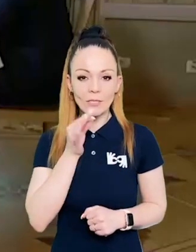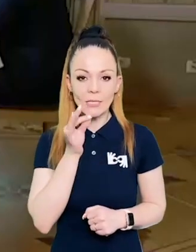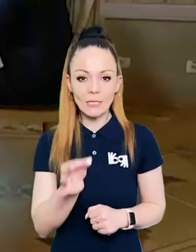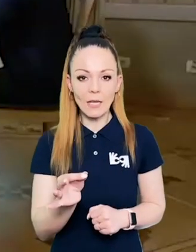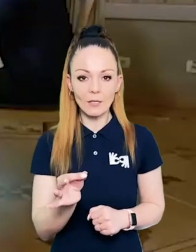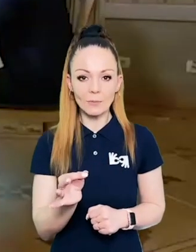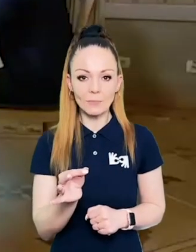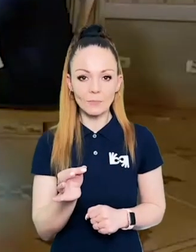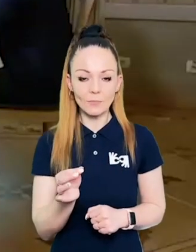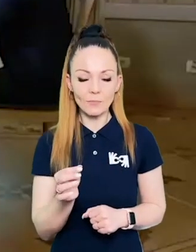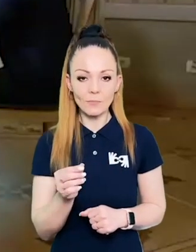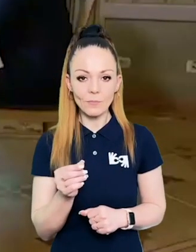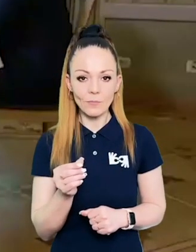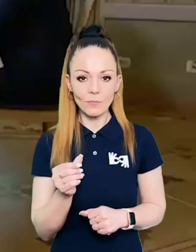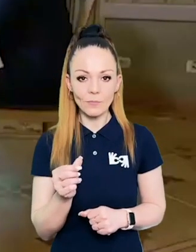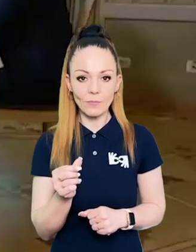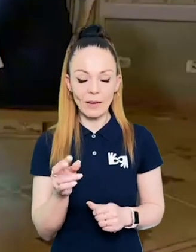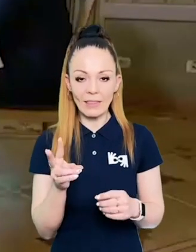хотів сказати,